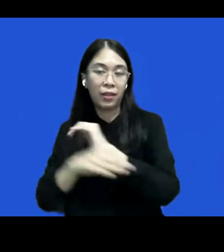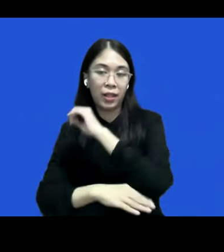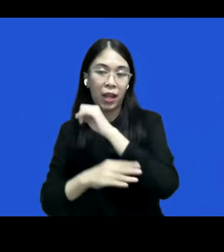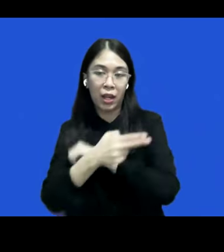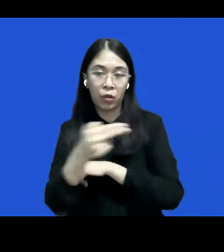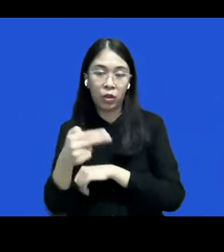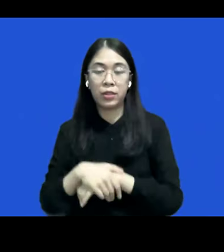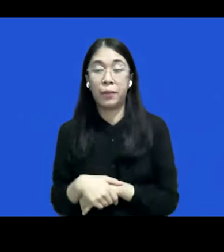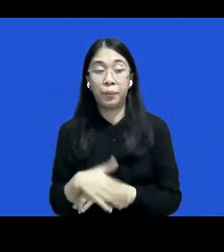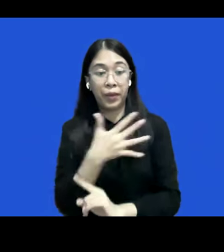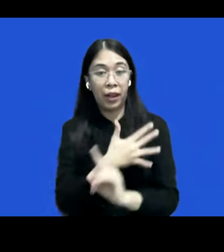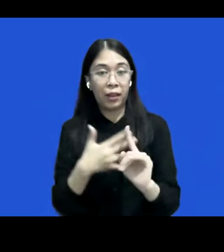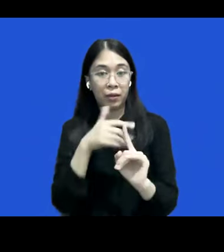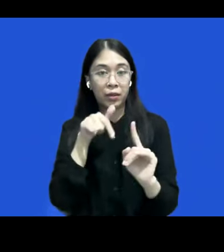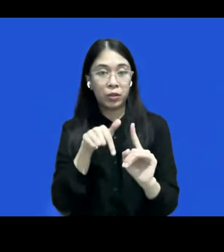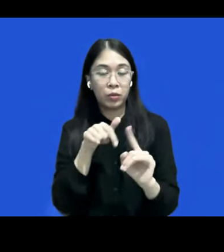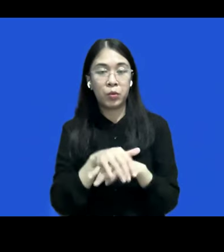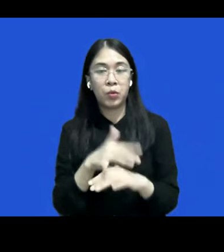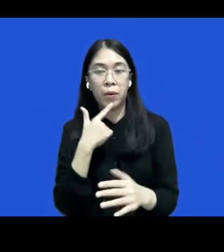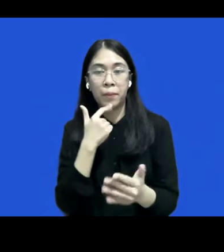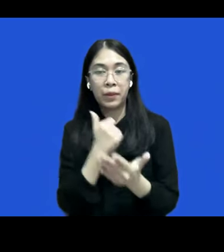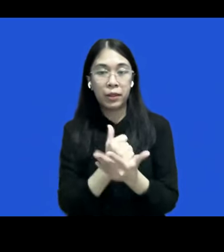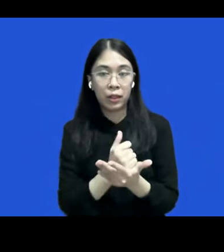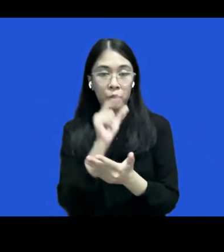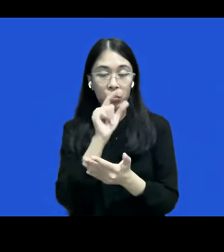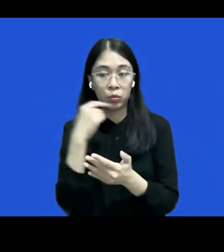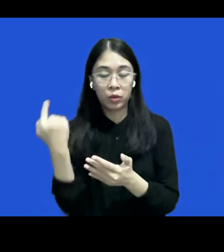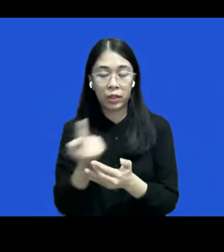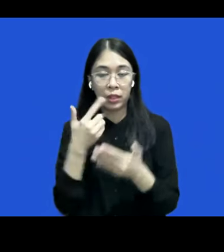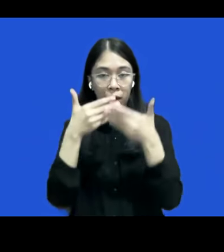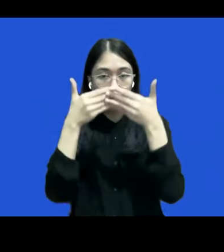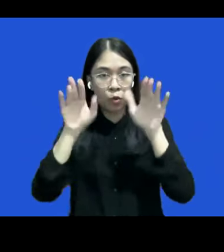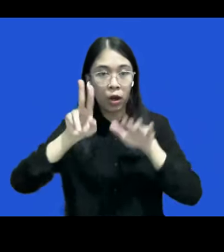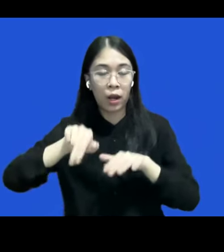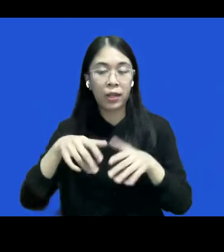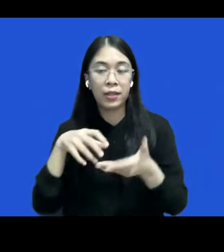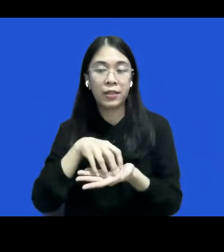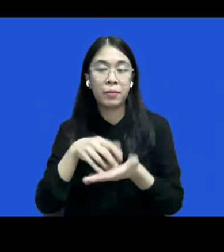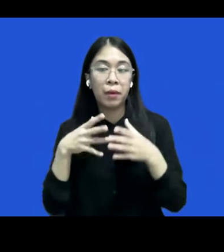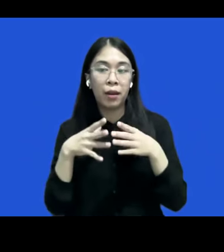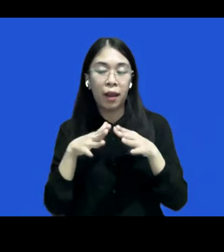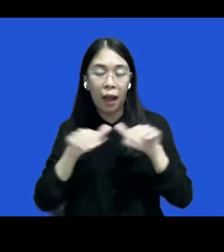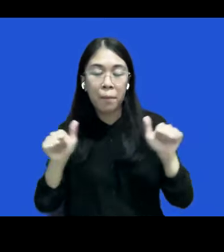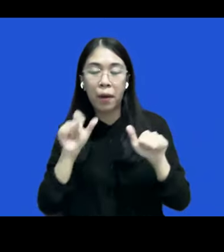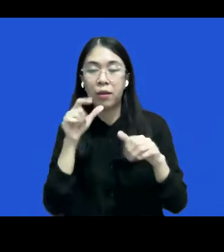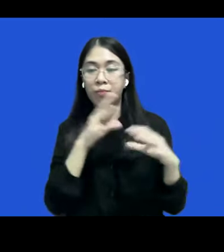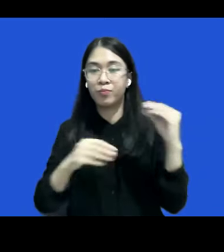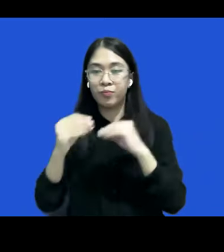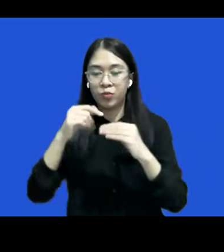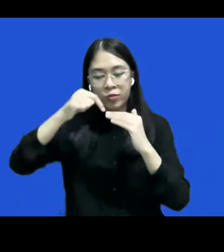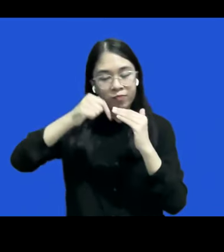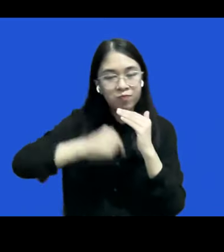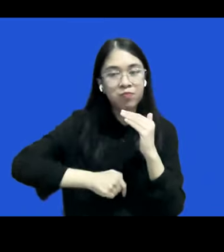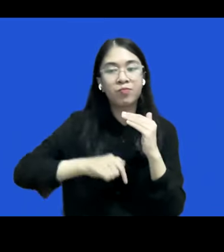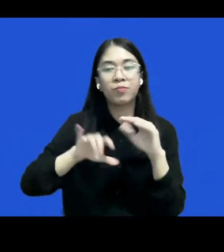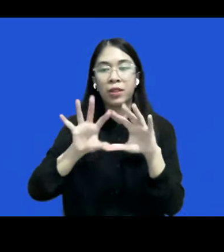belakang tersebut, penting untuk kita membuka kembali ruang aman untuk berdiskusi secara mendalam dan